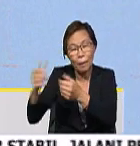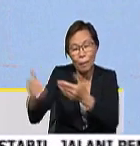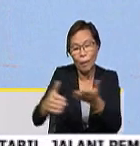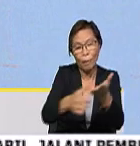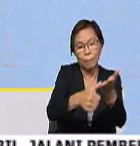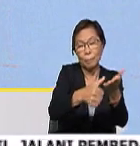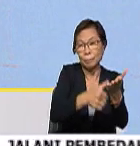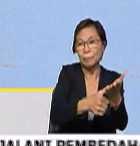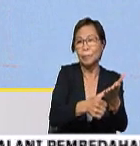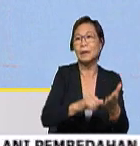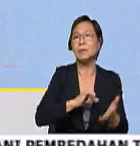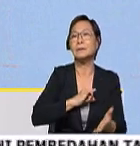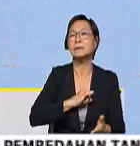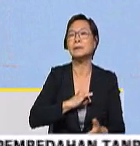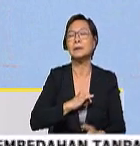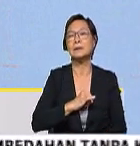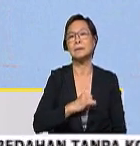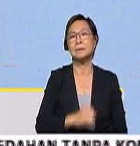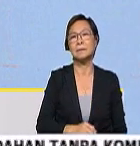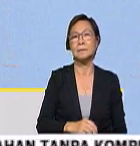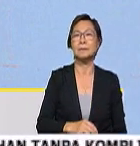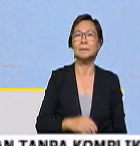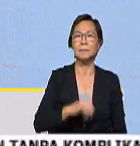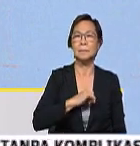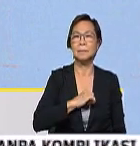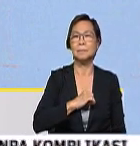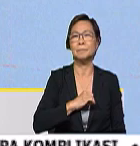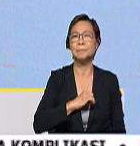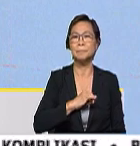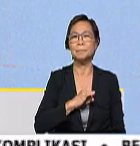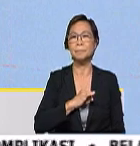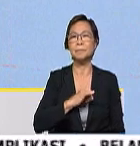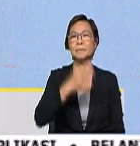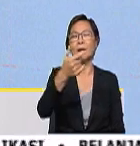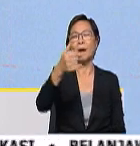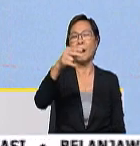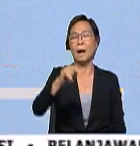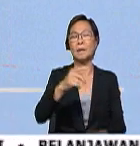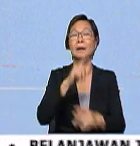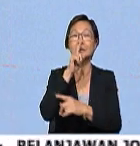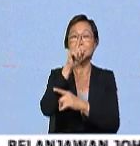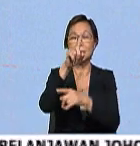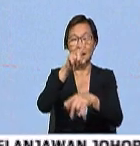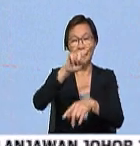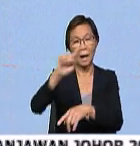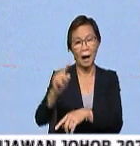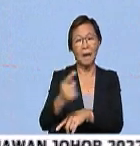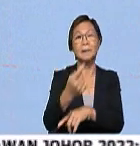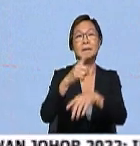Saya Hana Adlina Sachin Ahmad, yang sahih hanya di RTM. Baik, terima kasih Hana daripada sana.